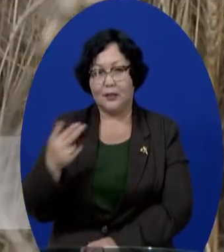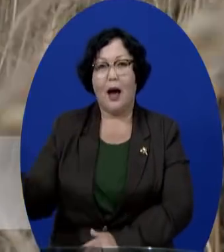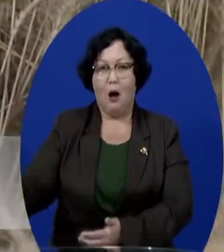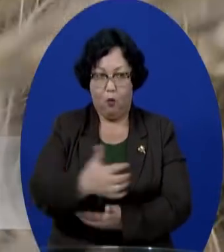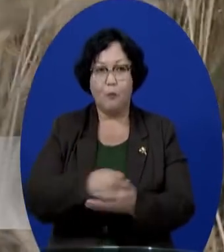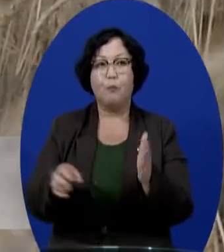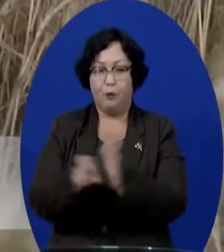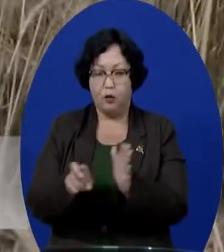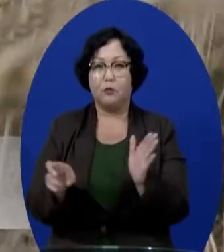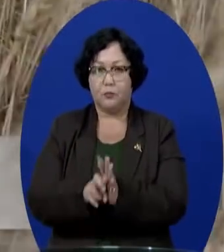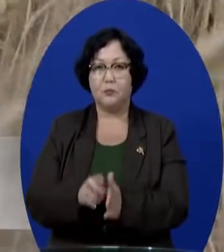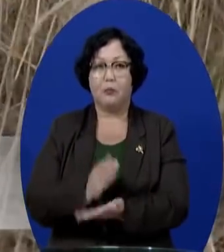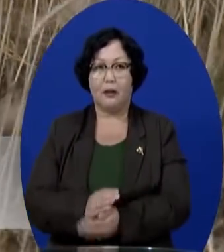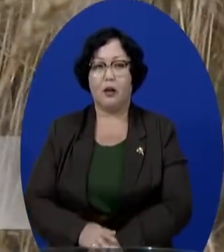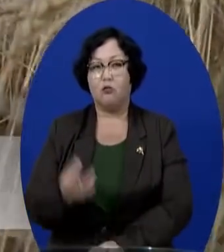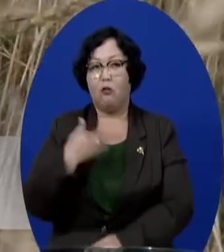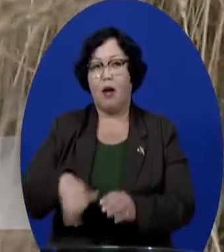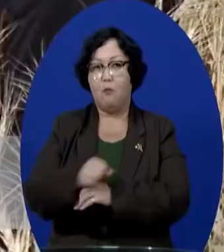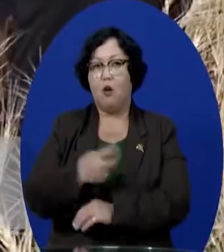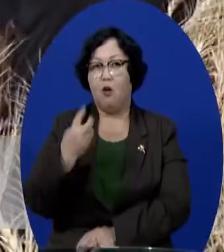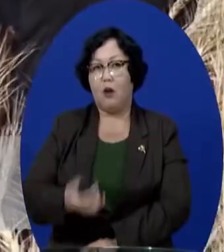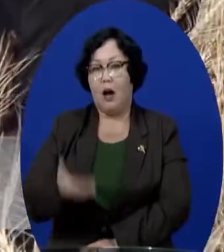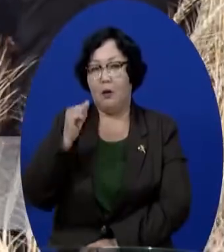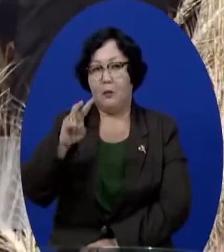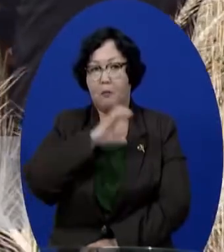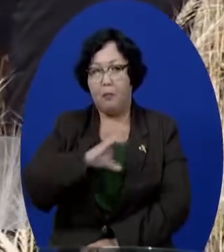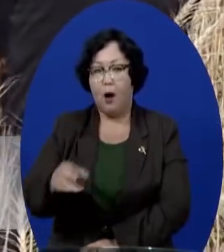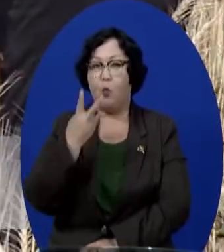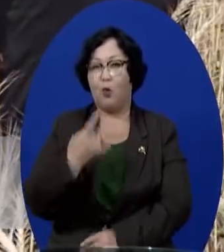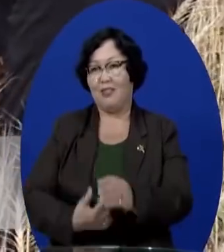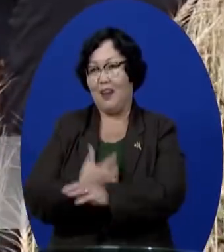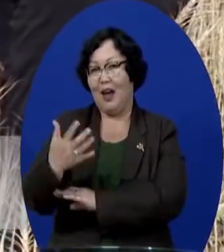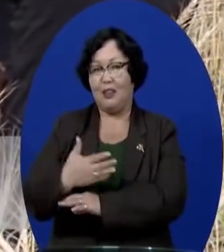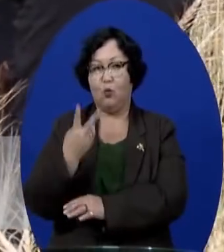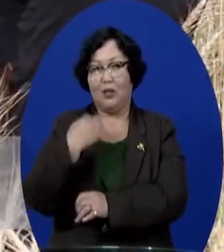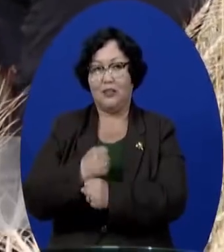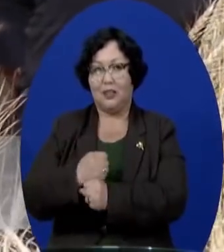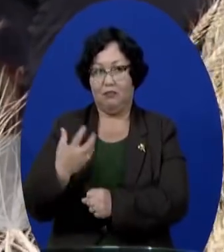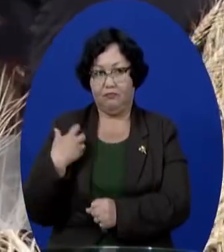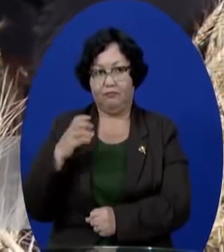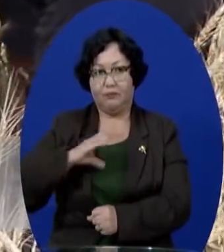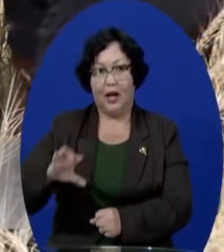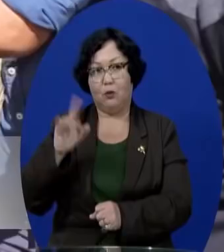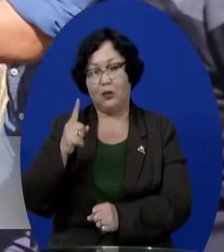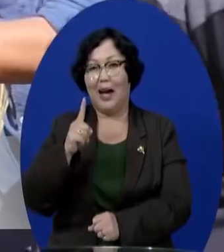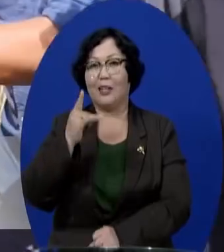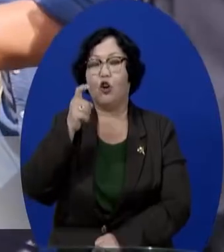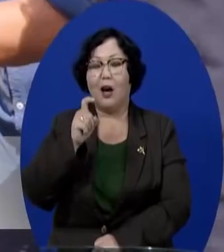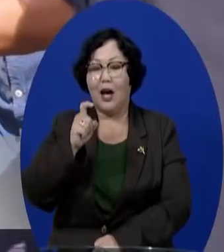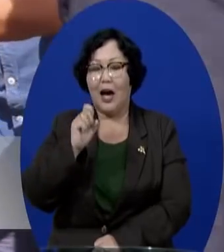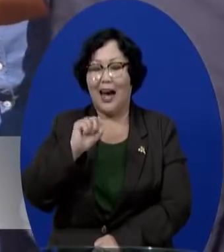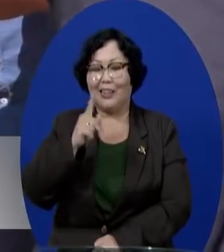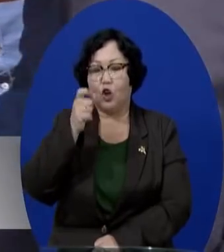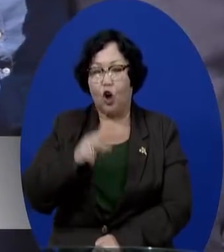байна. Дорнод аймагт 20 гаруй аж ахуй нэгж үр тарааны үйлдвэрлэл эрхлэж байгаагаас 11 нь халах гол сомонд үйлдвэрлэл эрхлэж байна. Тэд